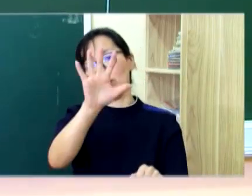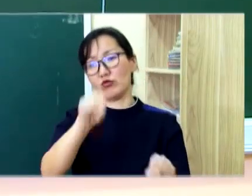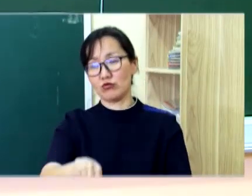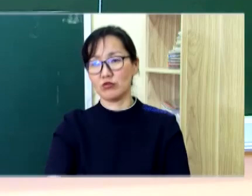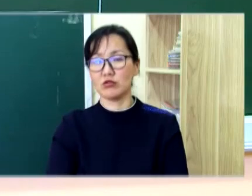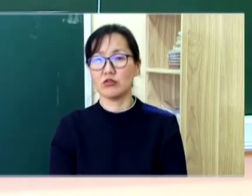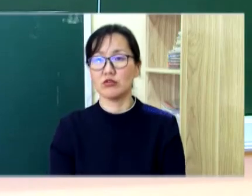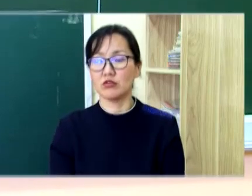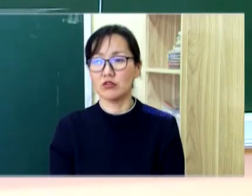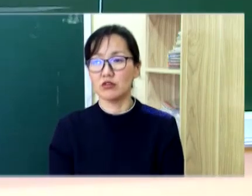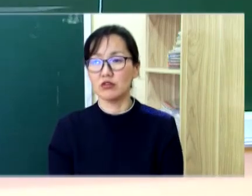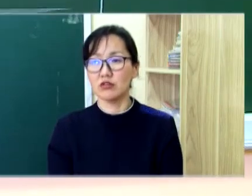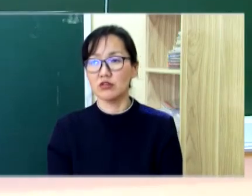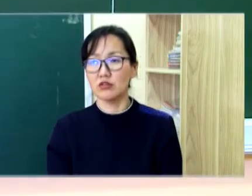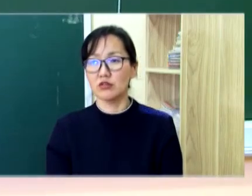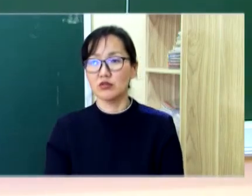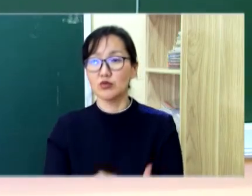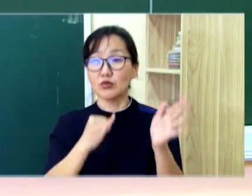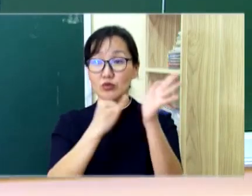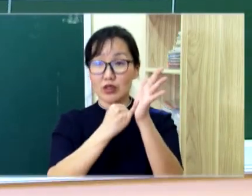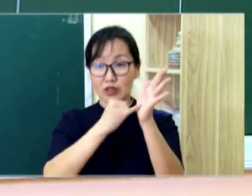За. За 6 бүхэл